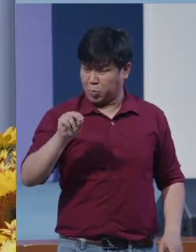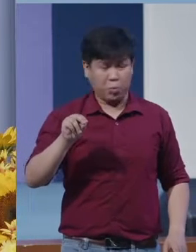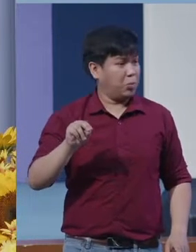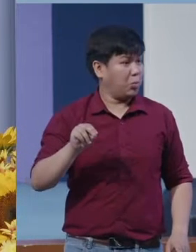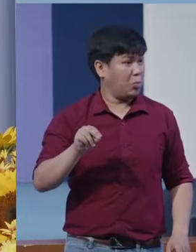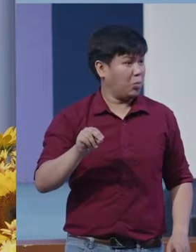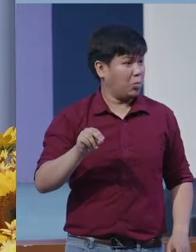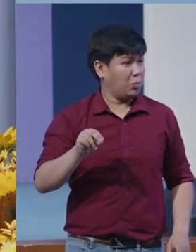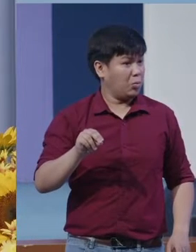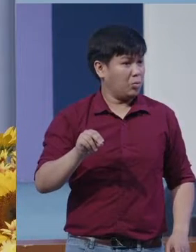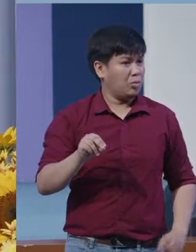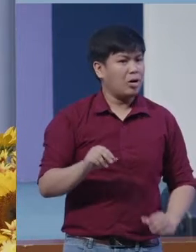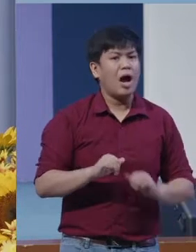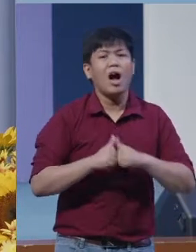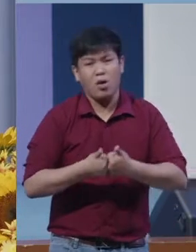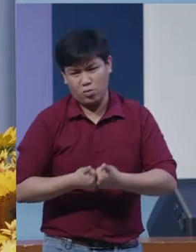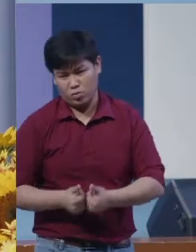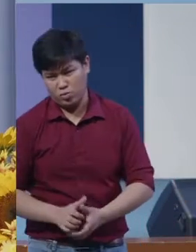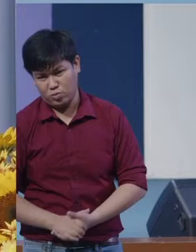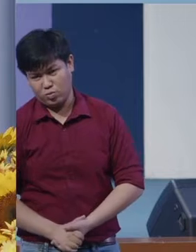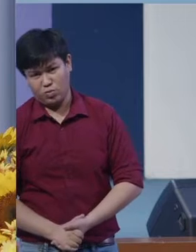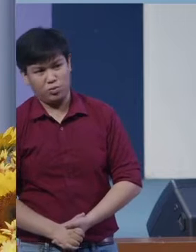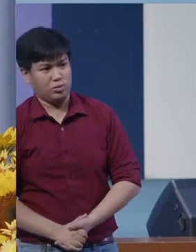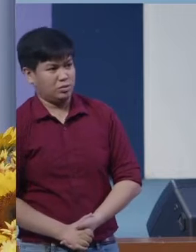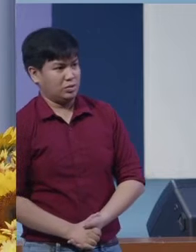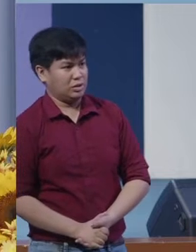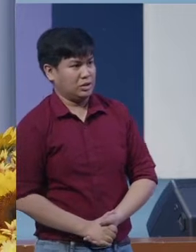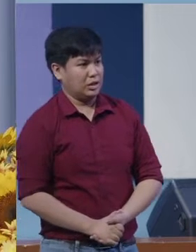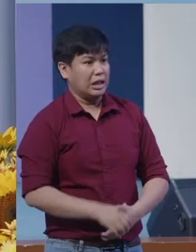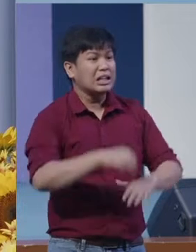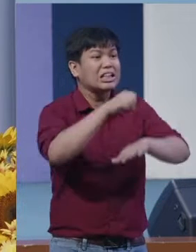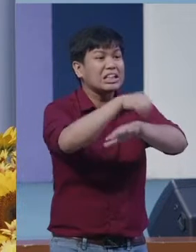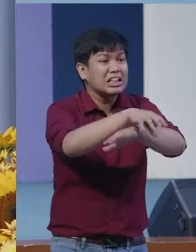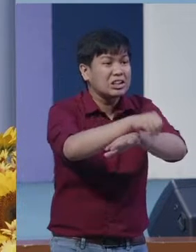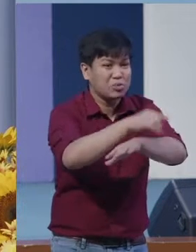Nakikiapid sa iba. Hindi nyo rin alam ang ibig sabihin ng nakikiapid.